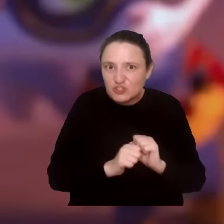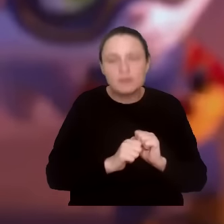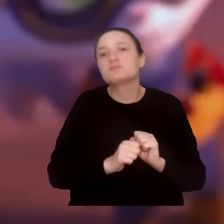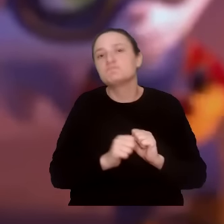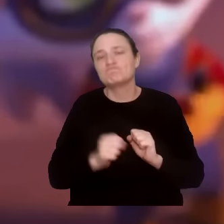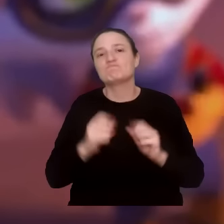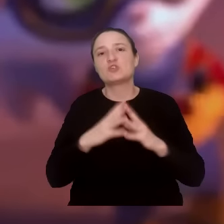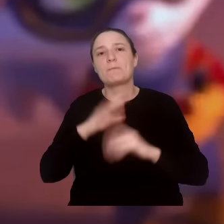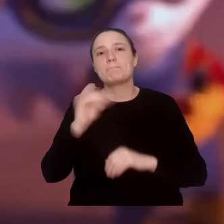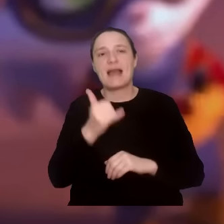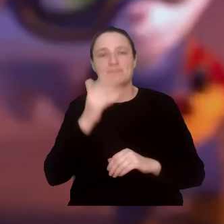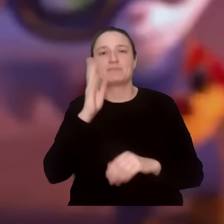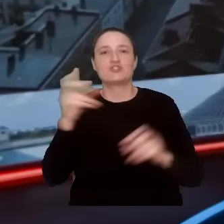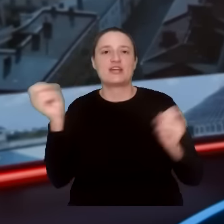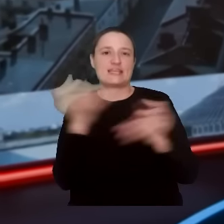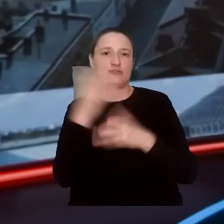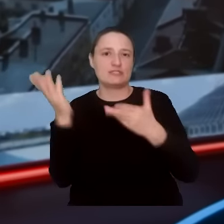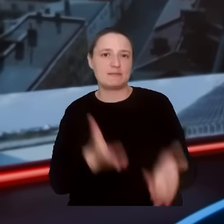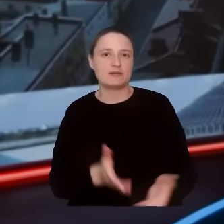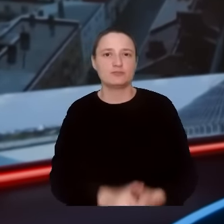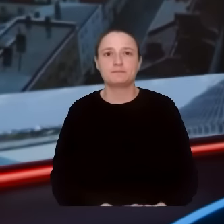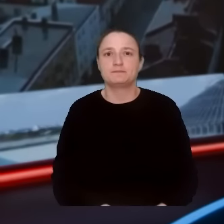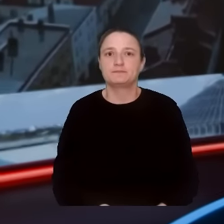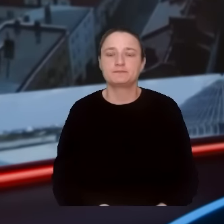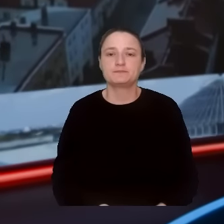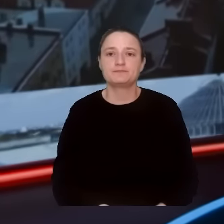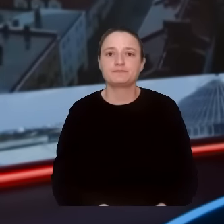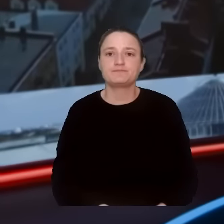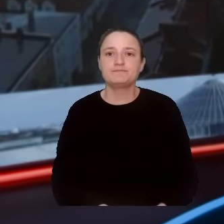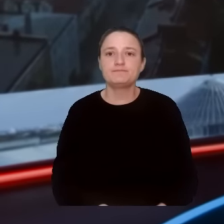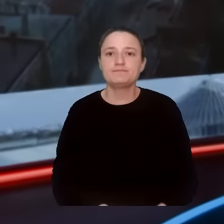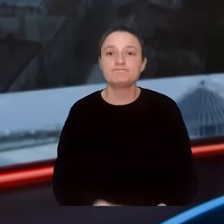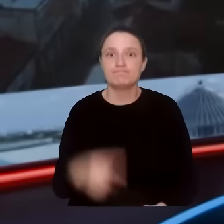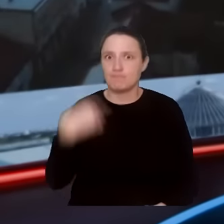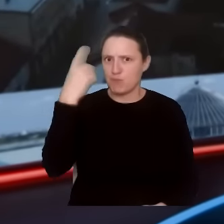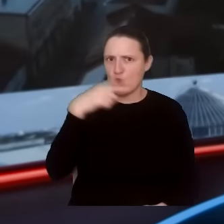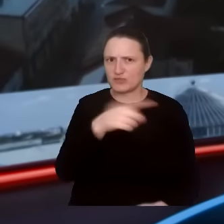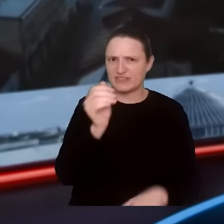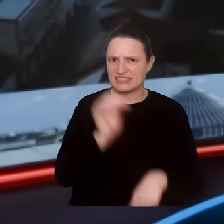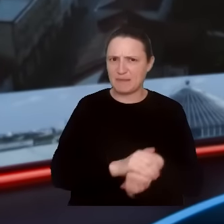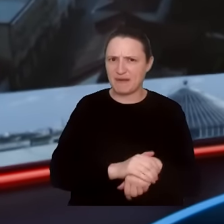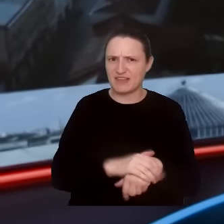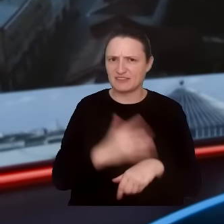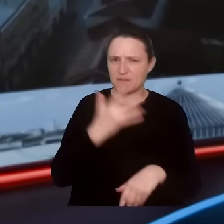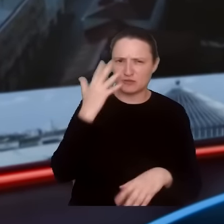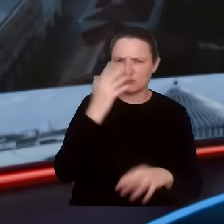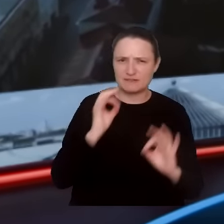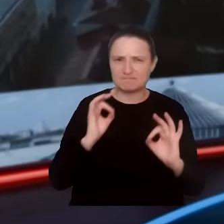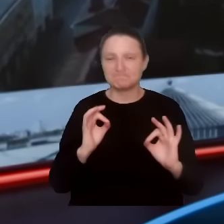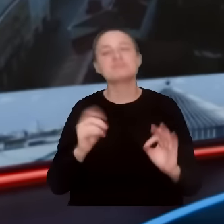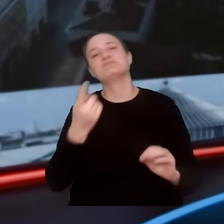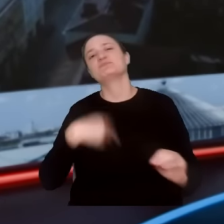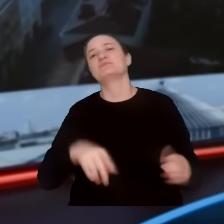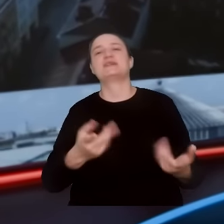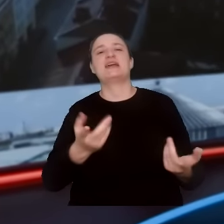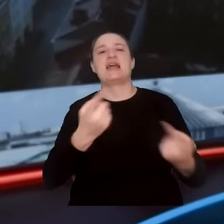maja. Dosyć! Przeginasz, Boba! Czy zamawiali Państwo pogodę jak marzenie? Express Plus zamówienie realizuje z dostawą